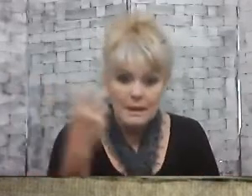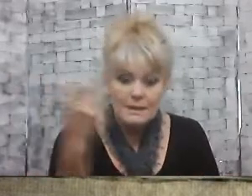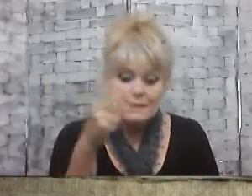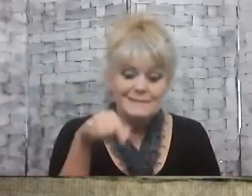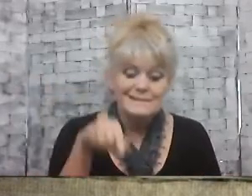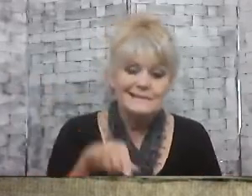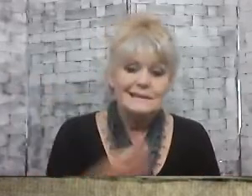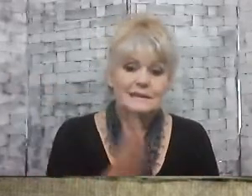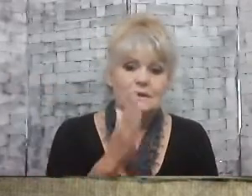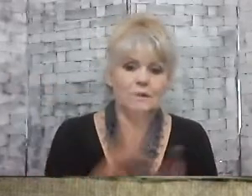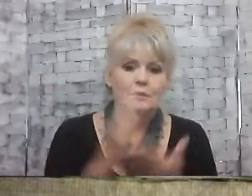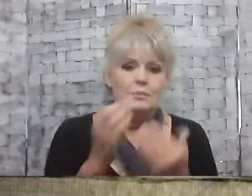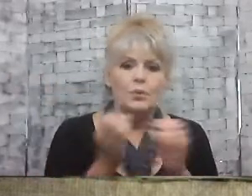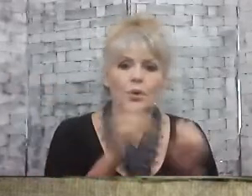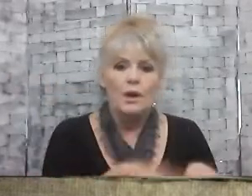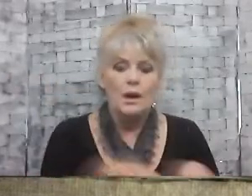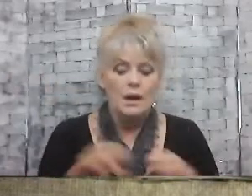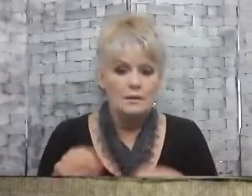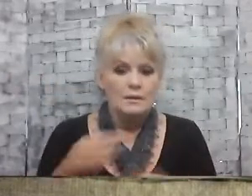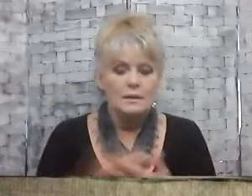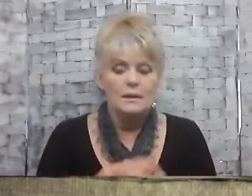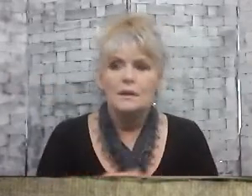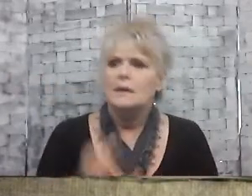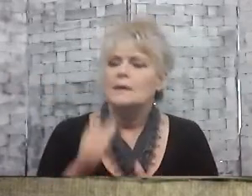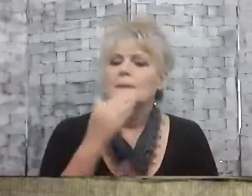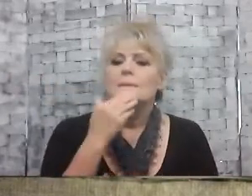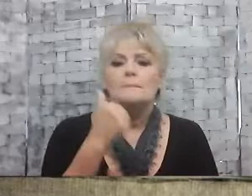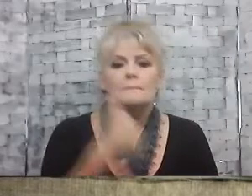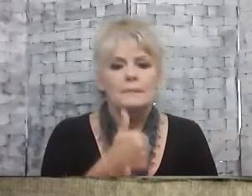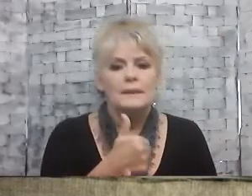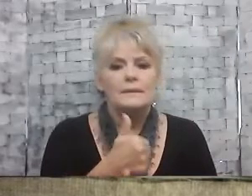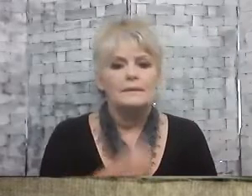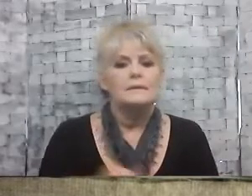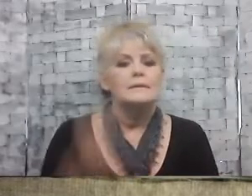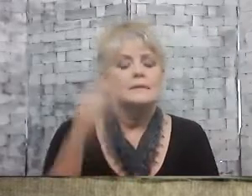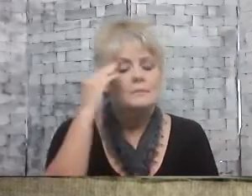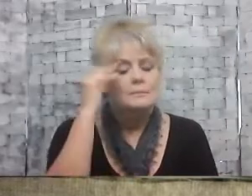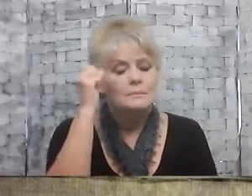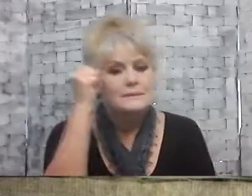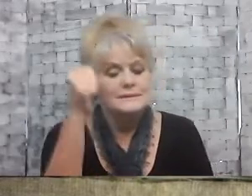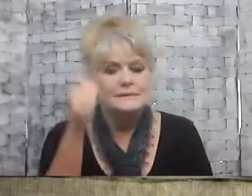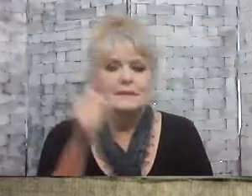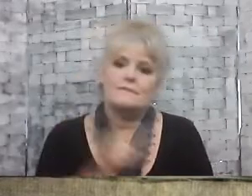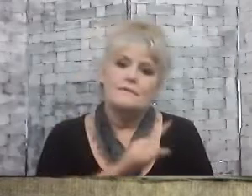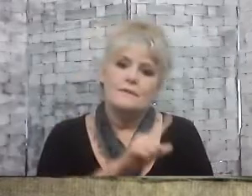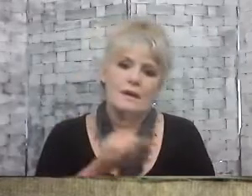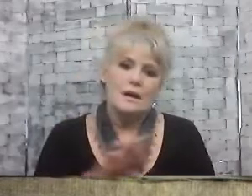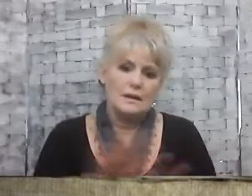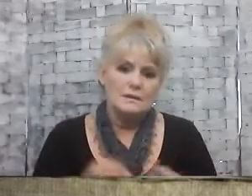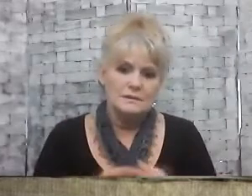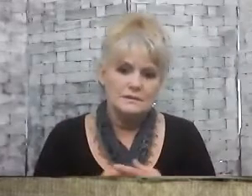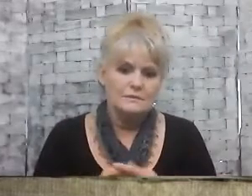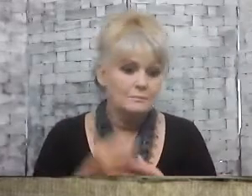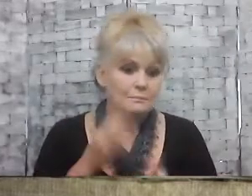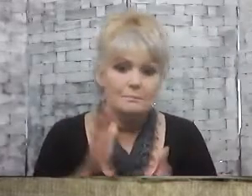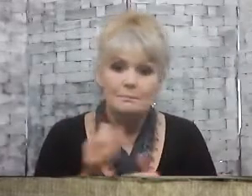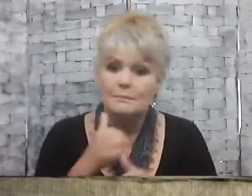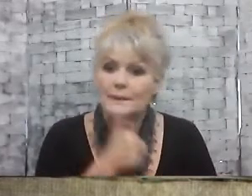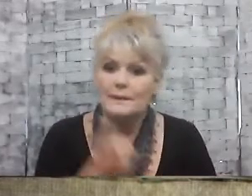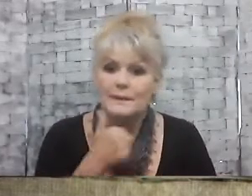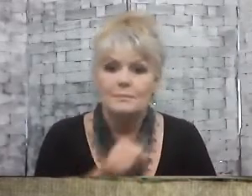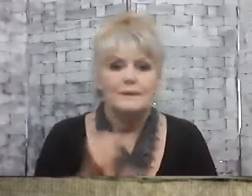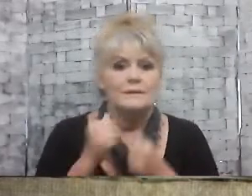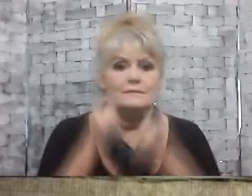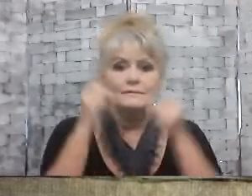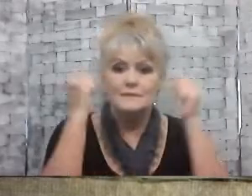my reis deur hierdie boek het my gebring by 'n beter besef van waar oor alles gaan. Ek vertrou dat dit met jou ook